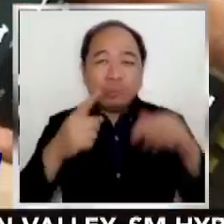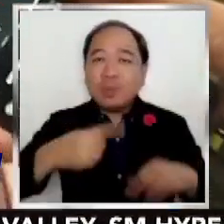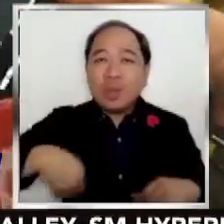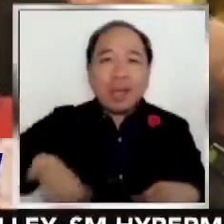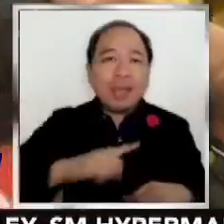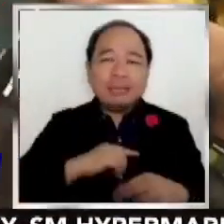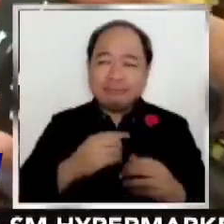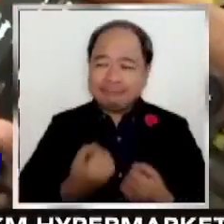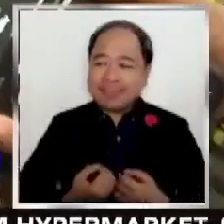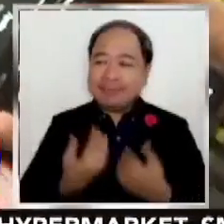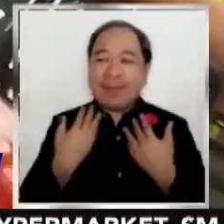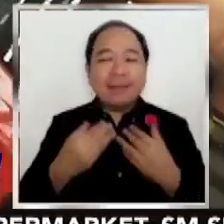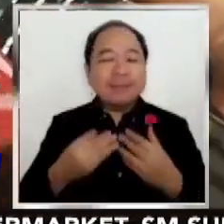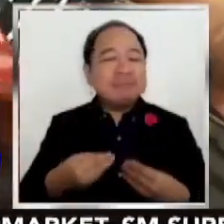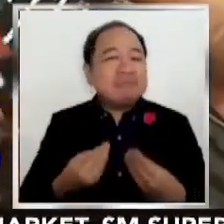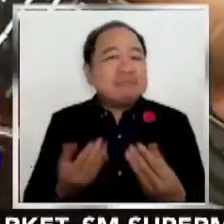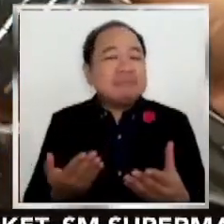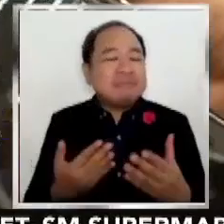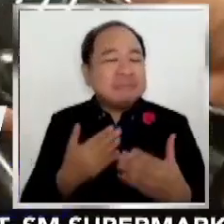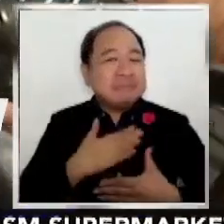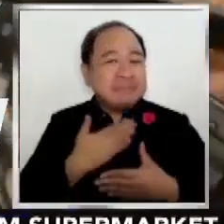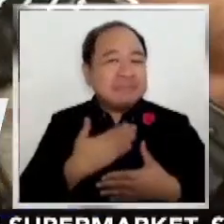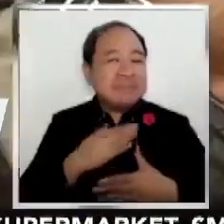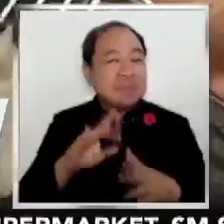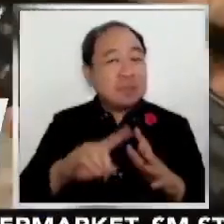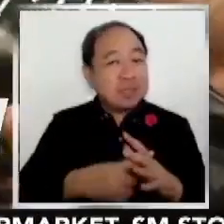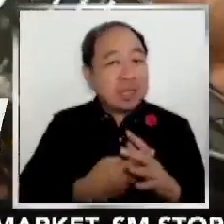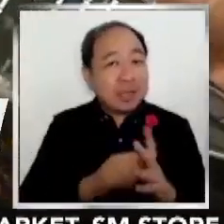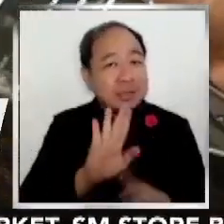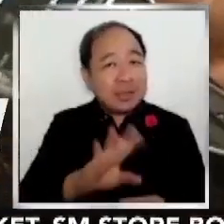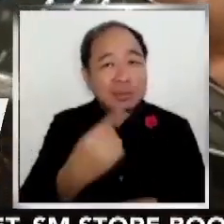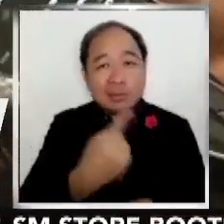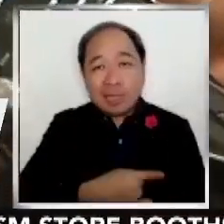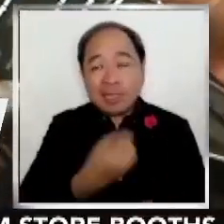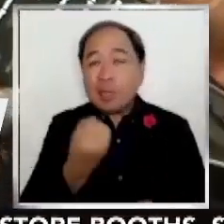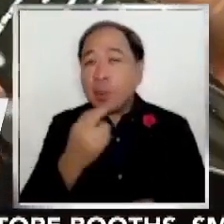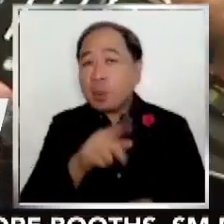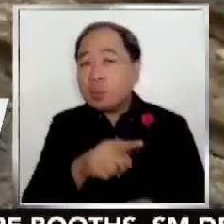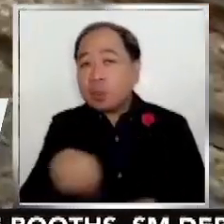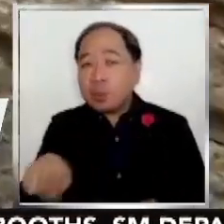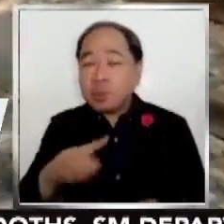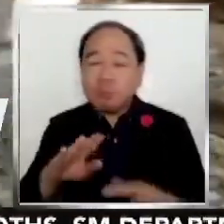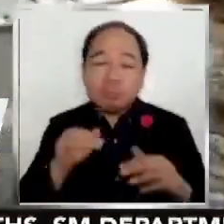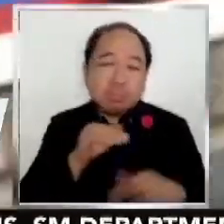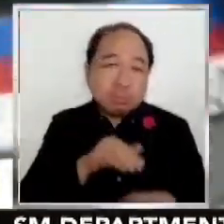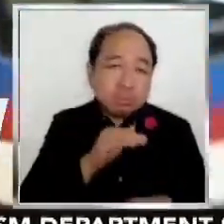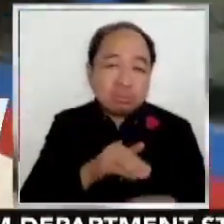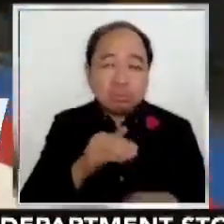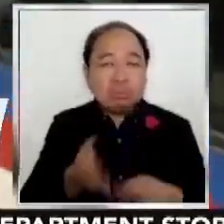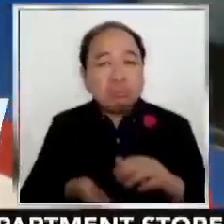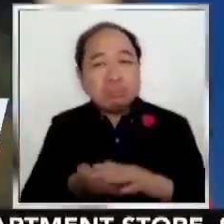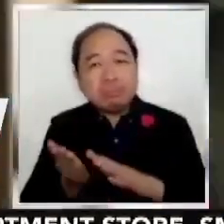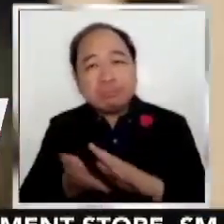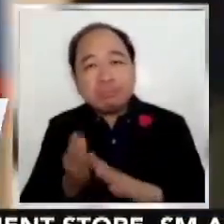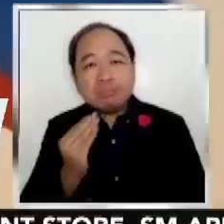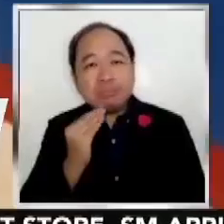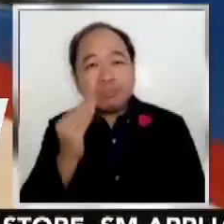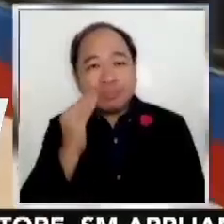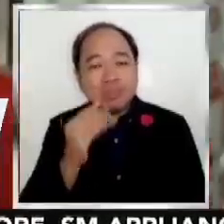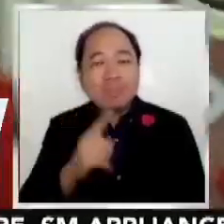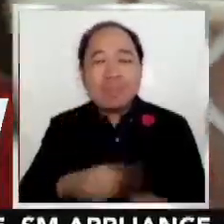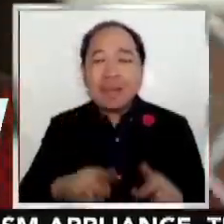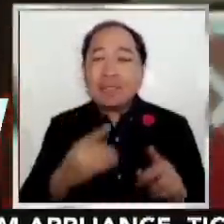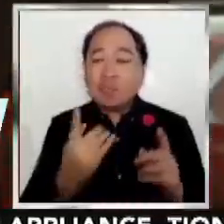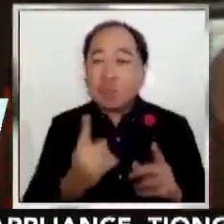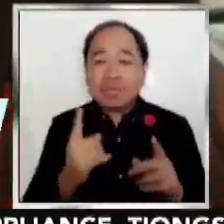sa pag-umpisa ng kanilang araw o kaya naman pagka sila ay pagod habang pauwi. Pero ang highlight ng Christmas